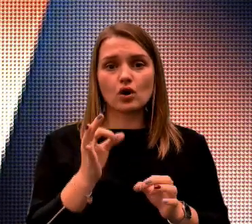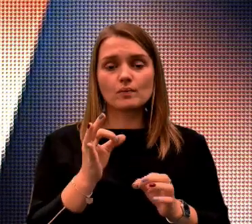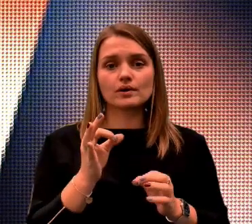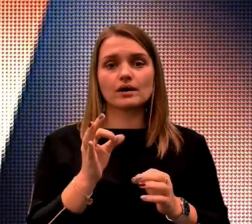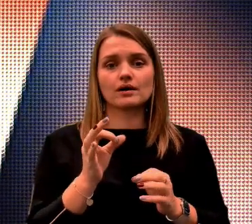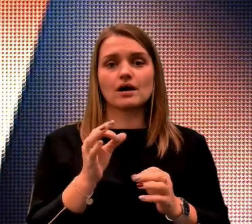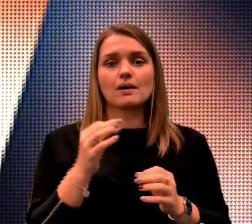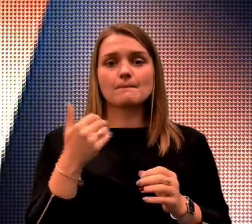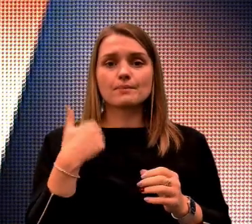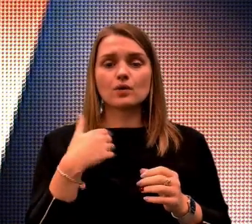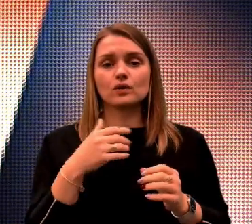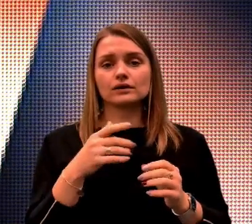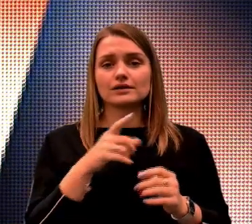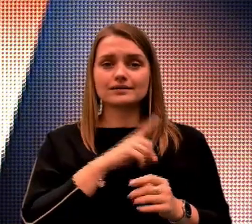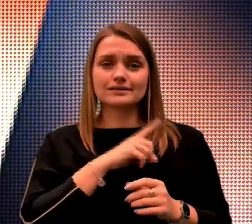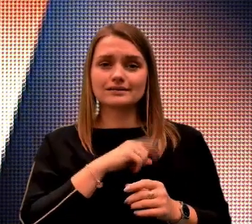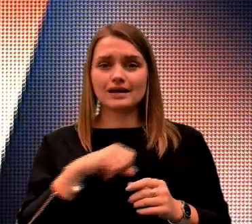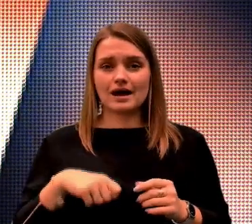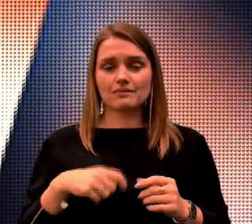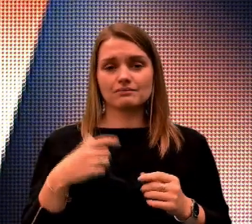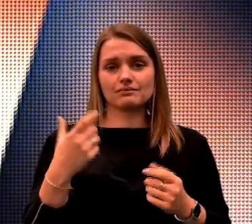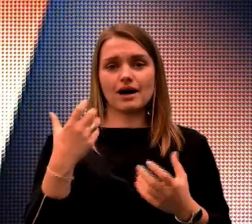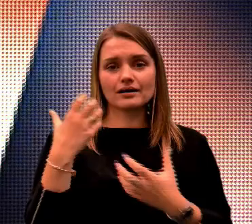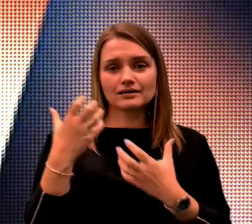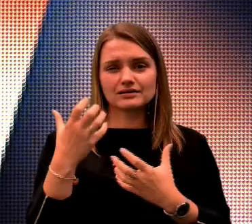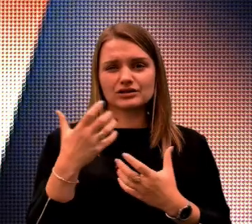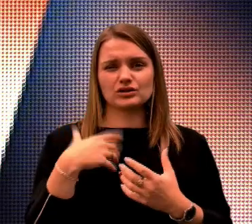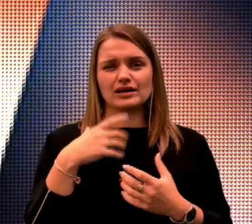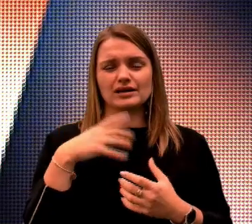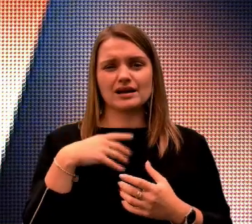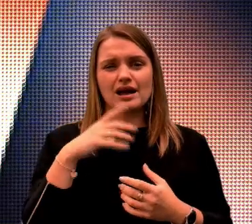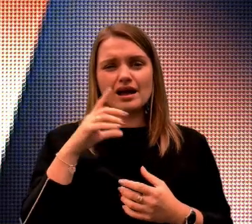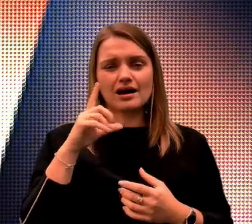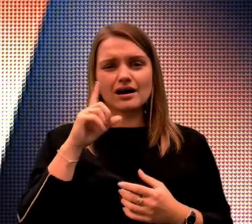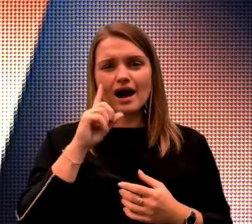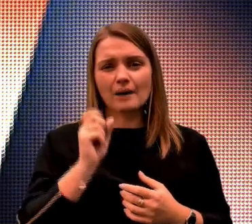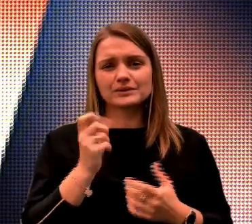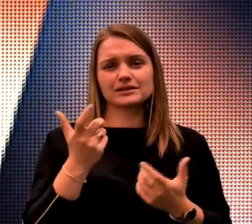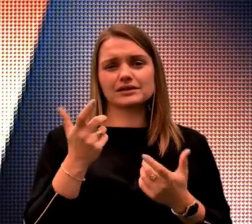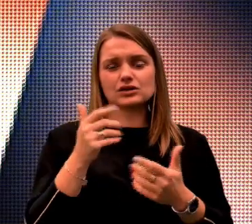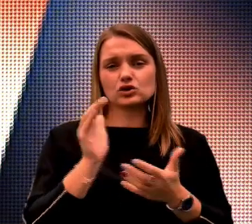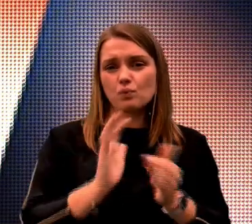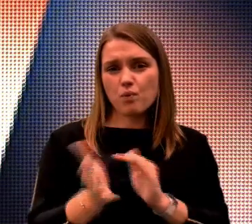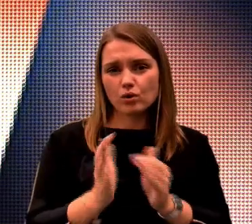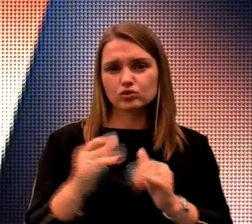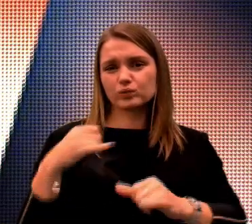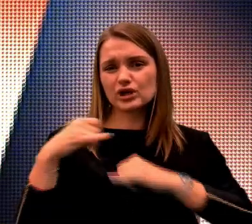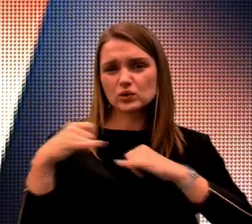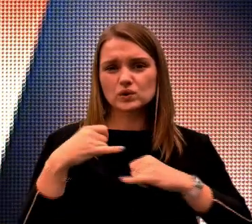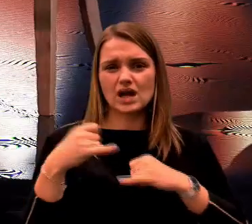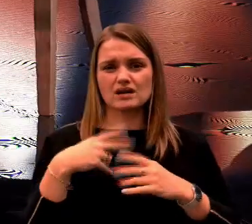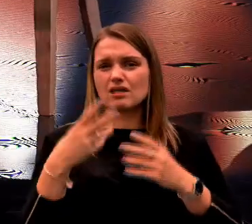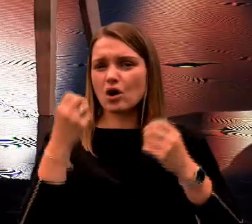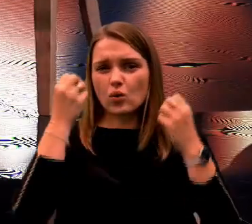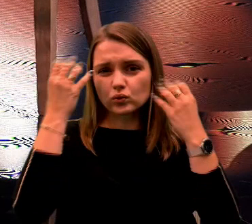bardzo autorytarny, zamordystyczny i wręcz chamski sposób zarządzania przez osoby, które kierują tą